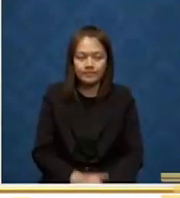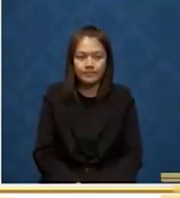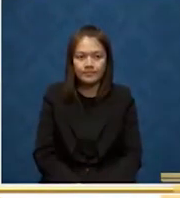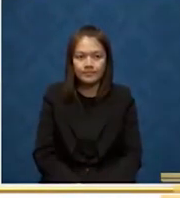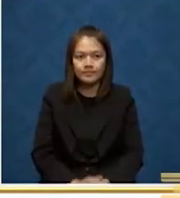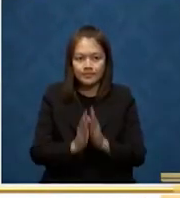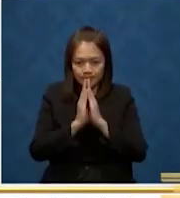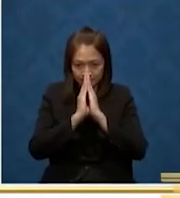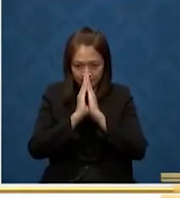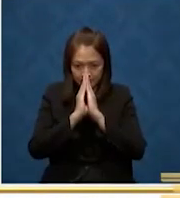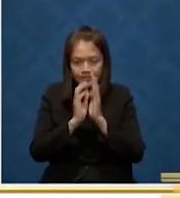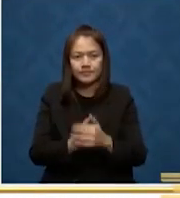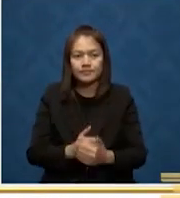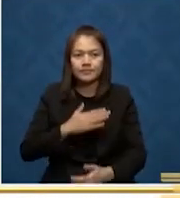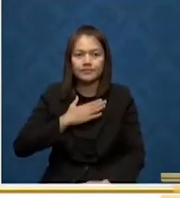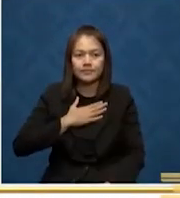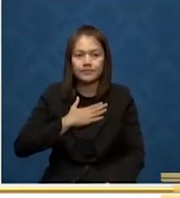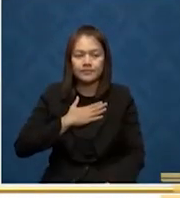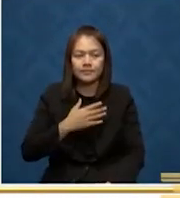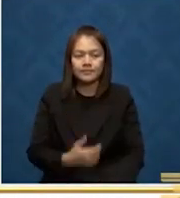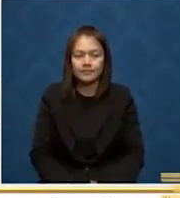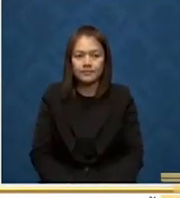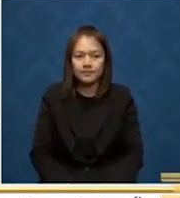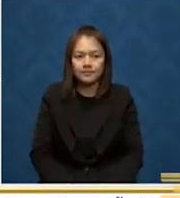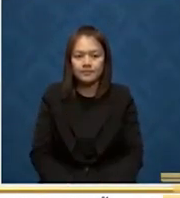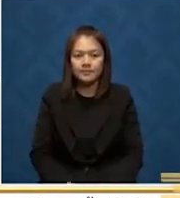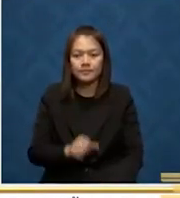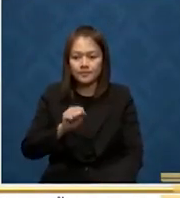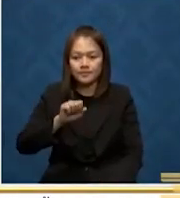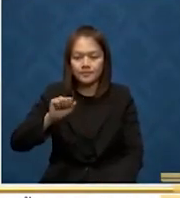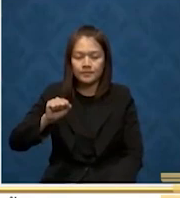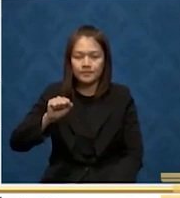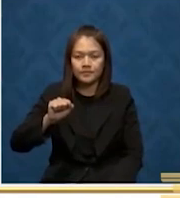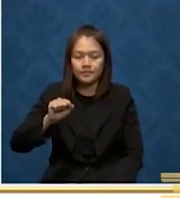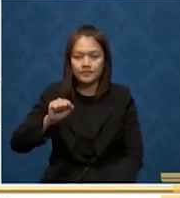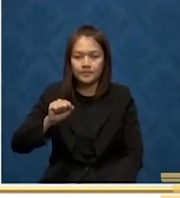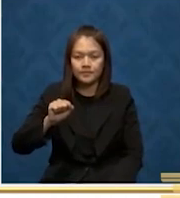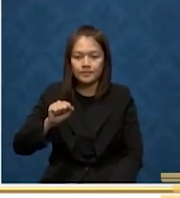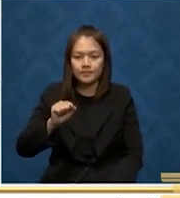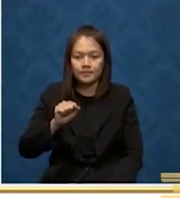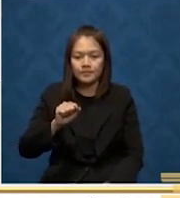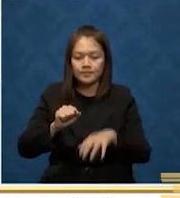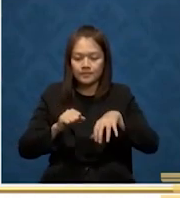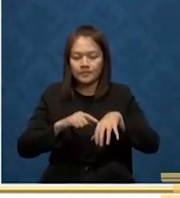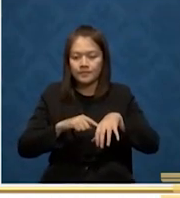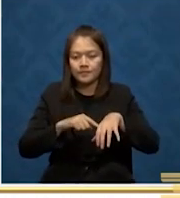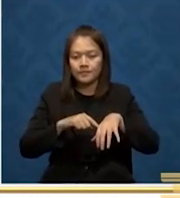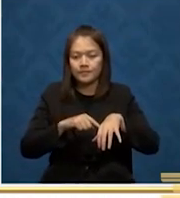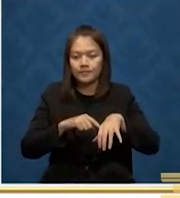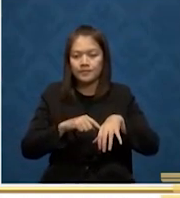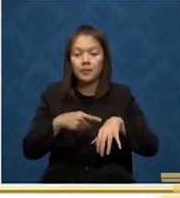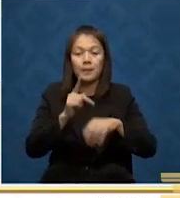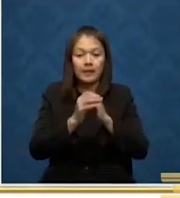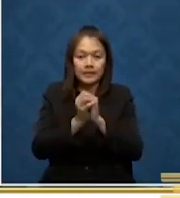กับเรีธรธานสภาธิกรบ ผมอำนาจวิราวัน สมาชิสภาพุทธลาสดร แบบแบงเกต เกตเรียกตั้งที่หนึ่ จงหดป